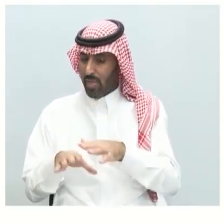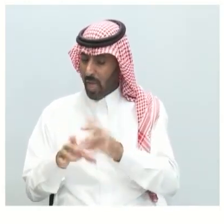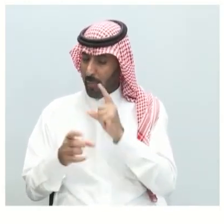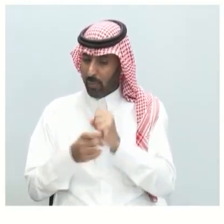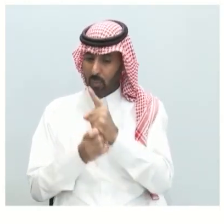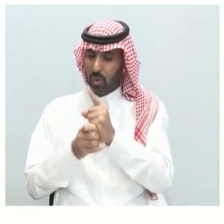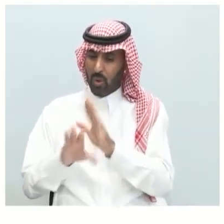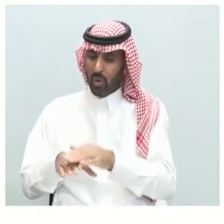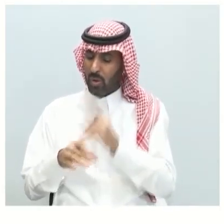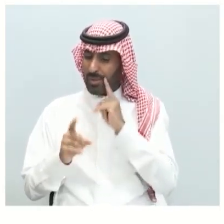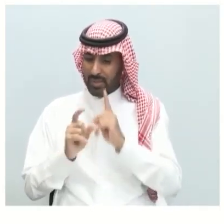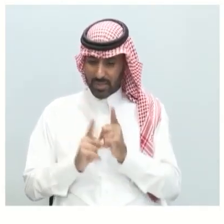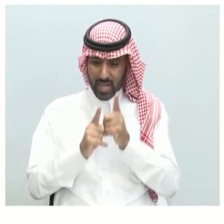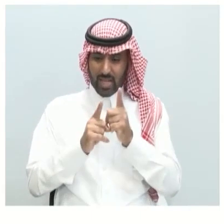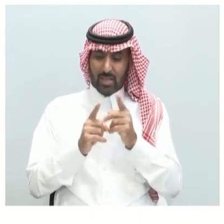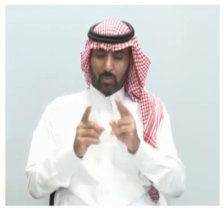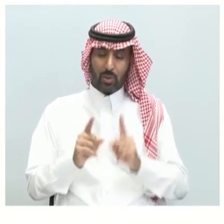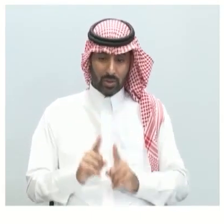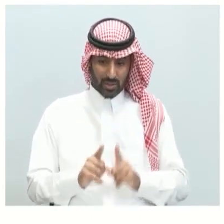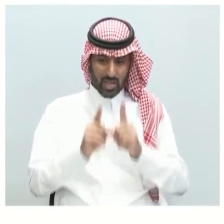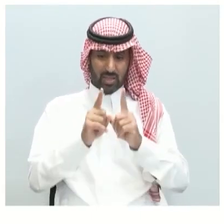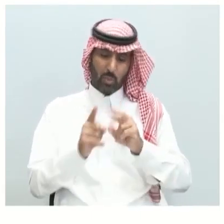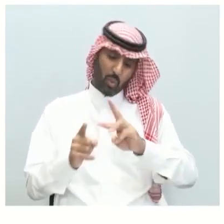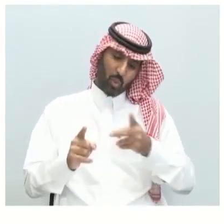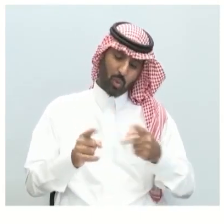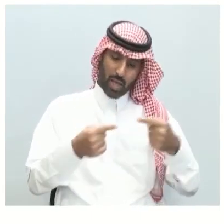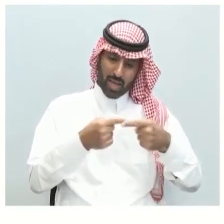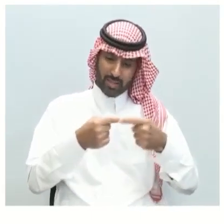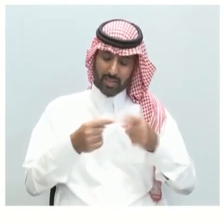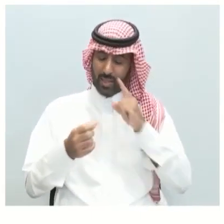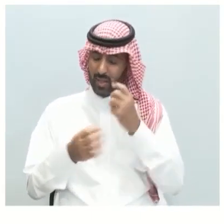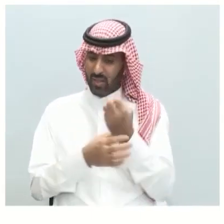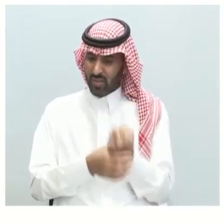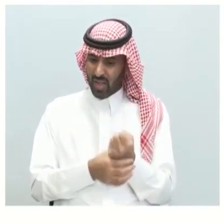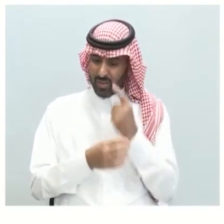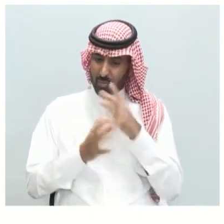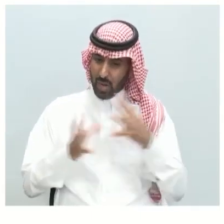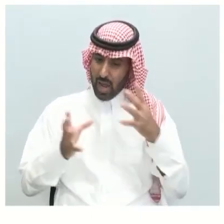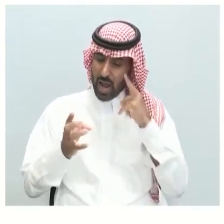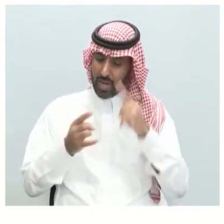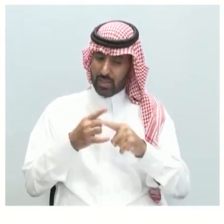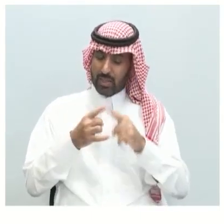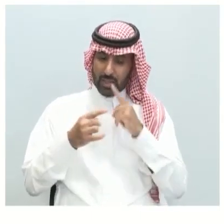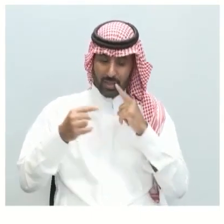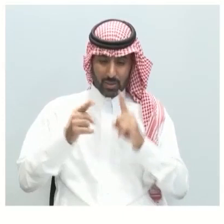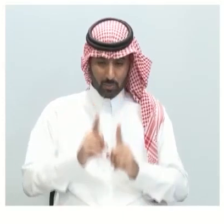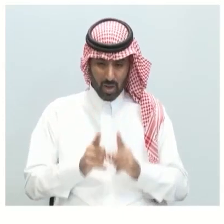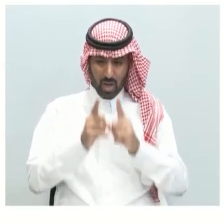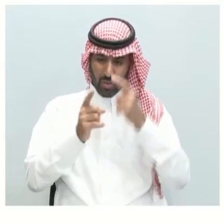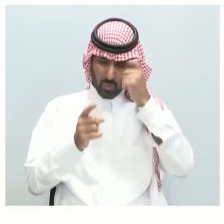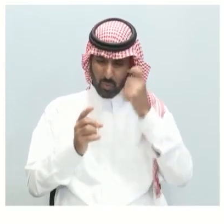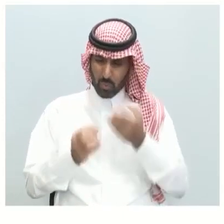تتناسب تناسب طردي او ايها تناسب عكسي يتناسب كل من الضغط والحجم تناسب طردي مع درجه